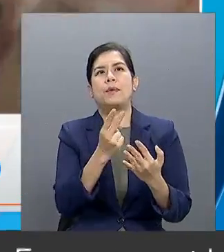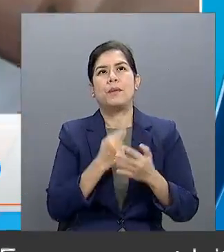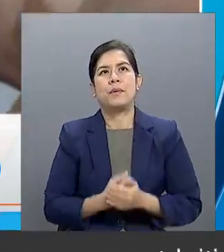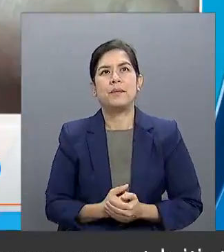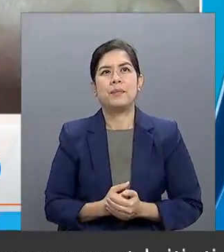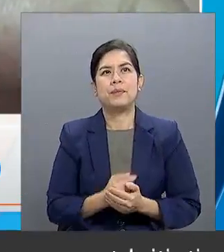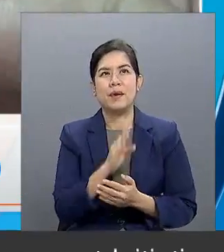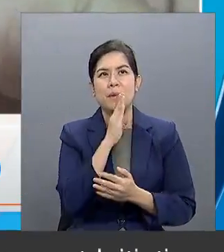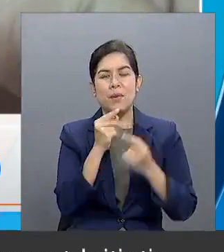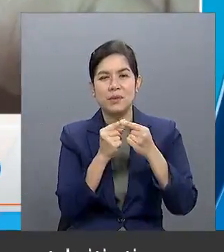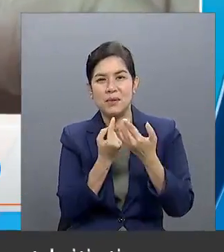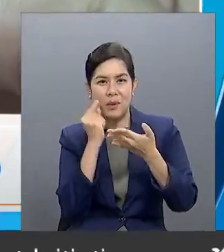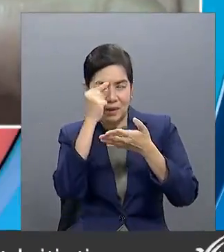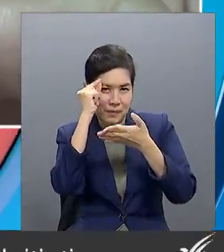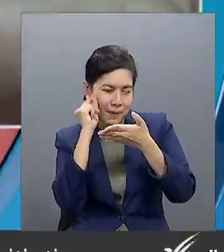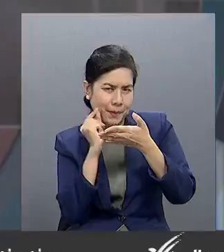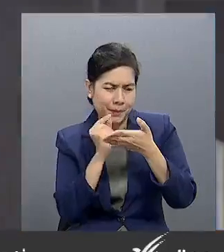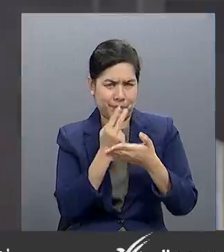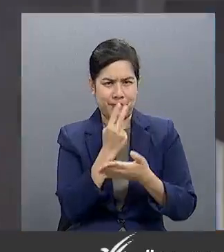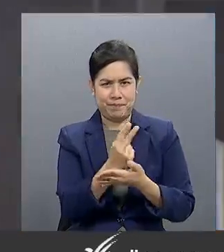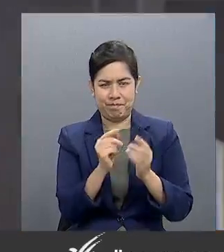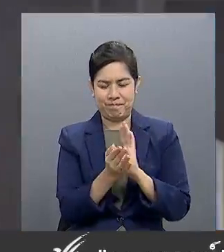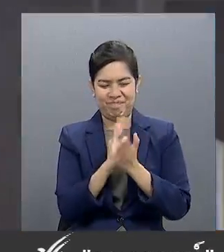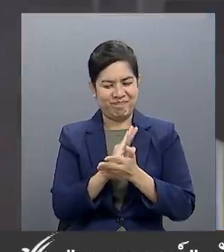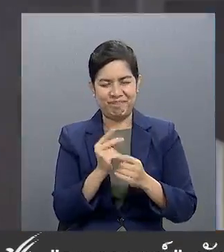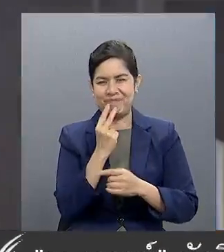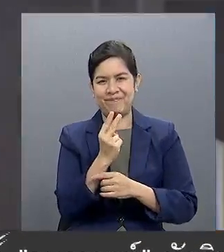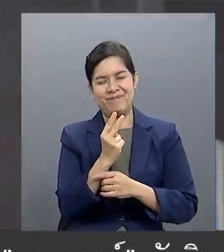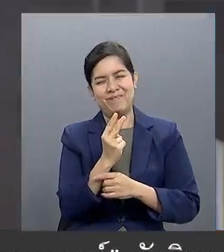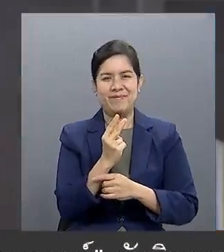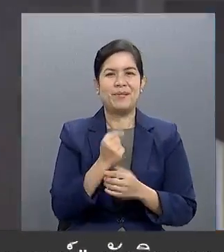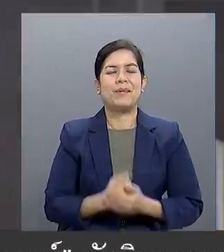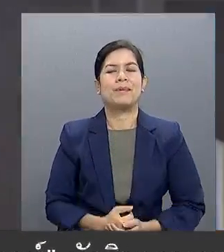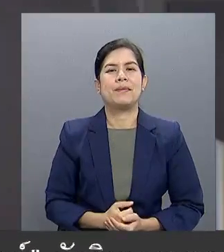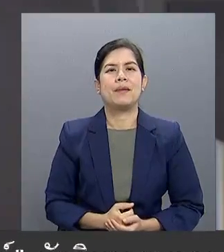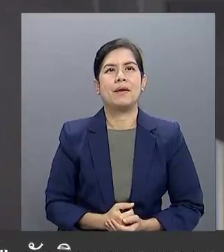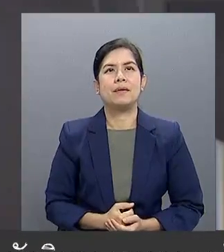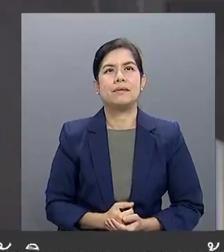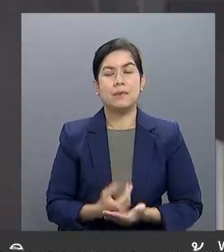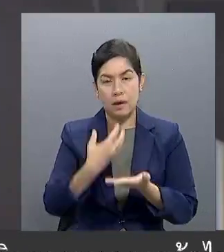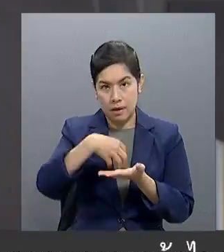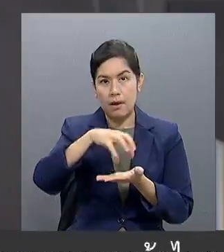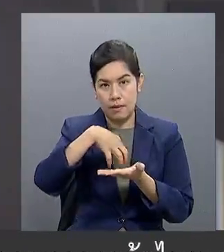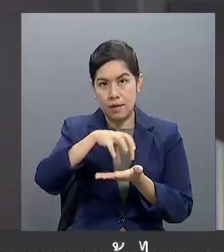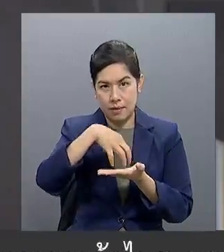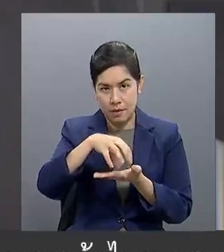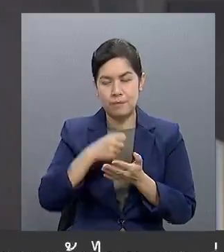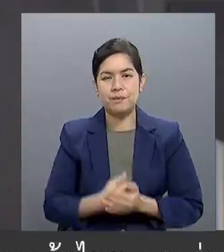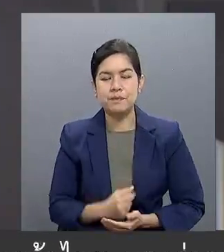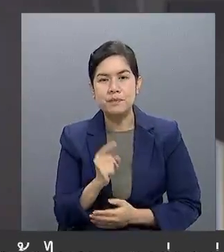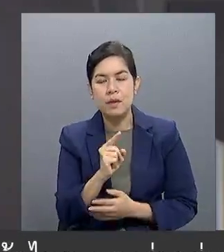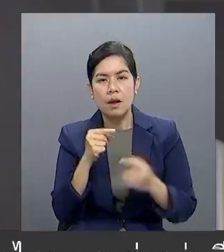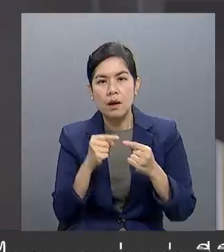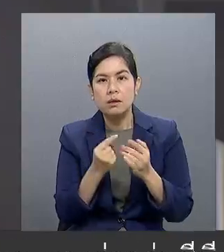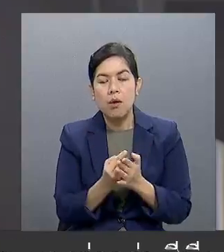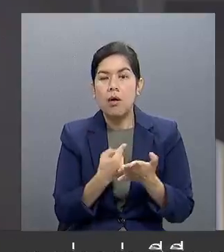แมวเป็นแมวที่บ้านคุณตอบแทน อ่ะเป็นอีกหนึ่งกิจกรรมดีๆนะครับที่เรานำมานำเสนอให้กับคุณผู้ชมนะครับเห็นไหมว่าไม่จำเป็นจะต้องไปขายของทั้งกับข้